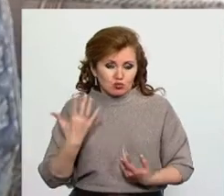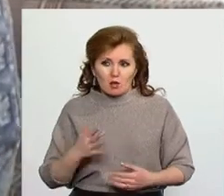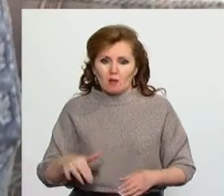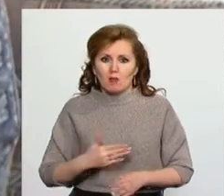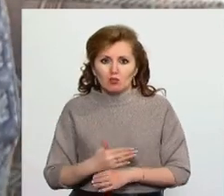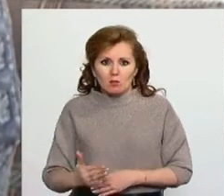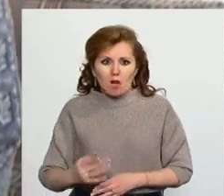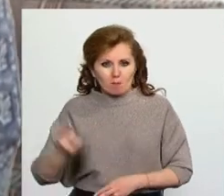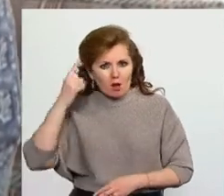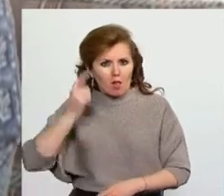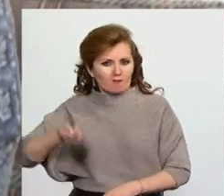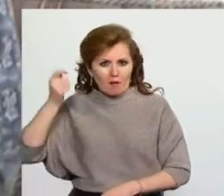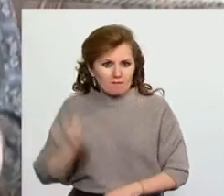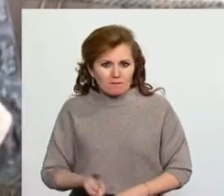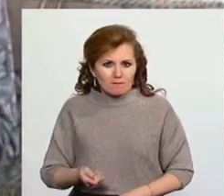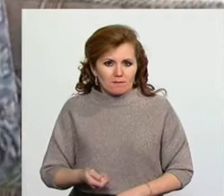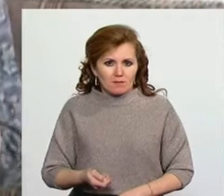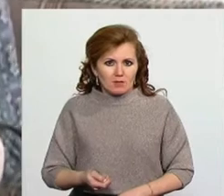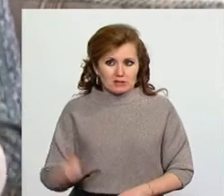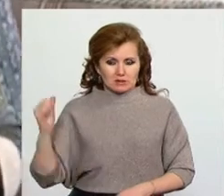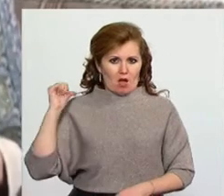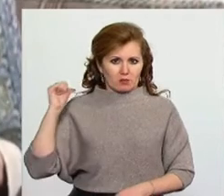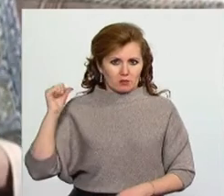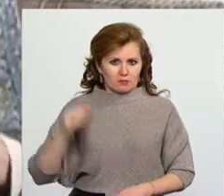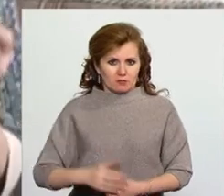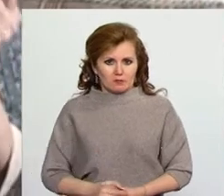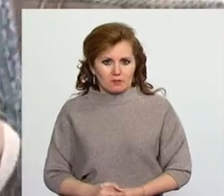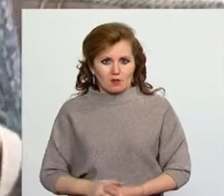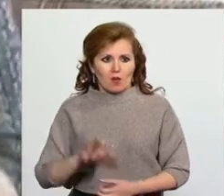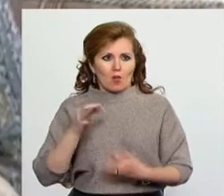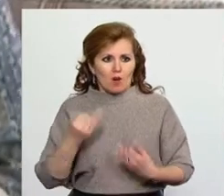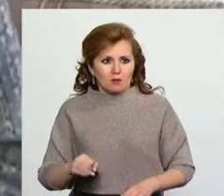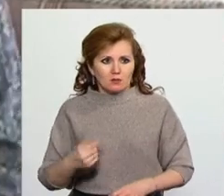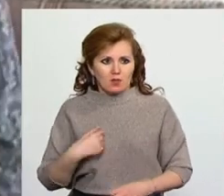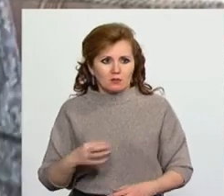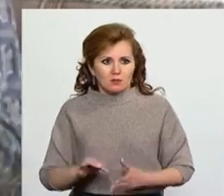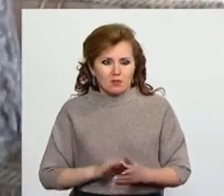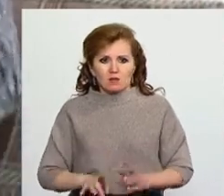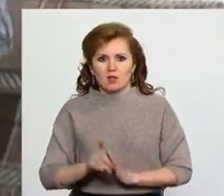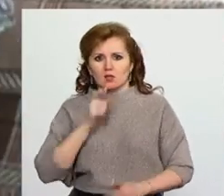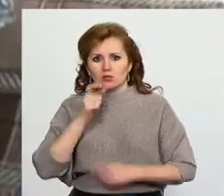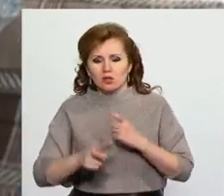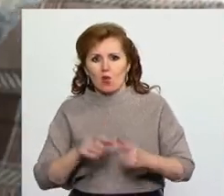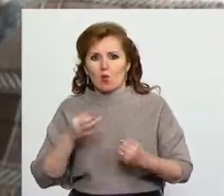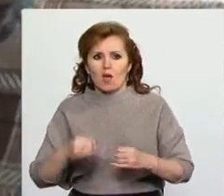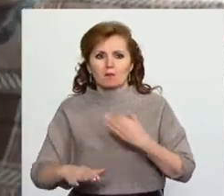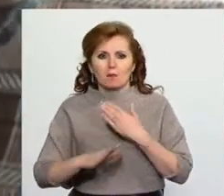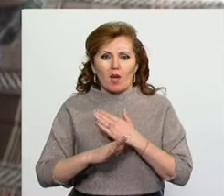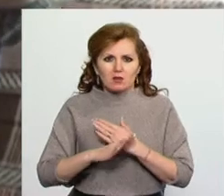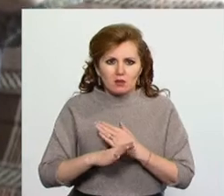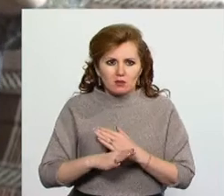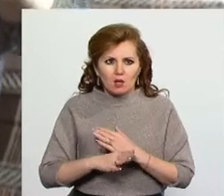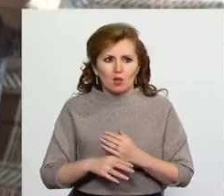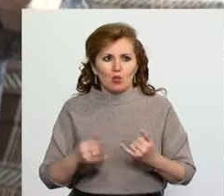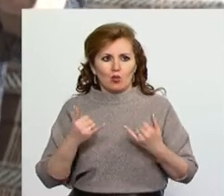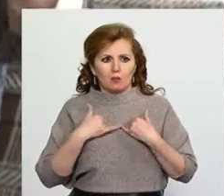раз мне по голове, сзади, ой, я сразу стала кричать, ой, помогите, и у меня